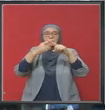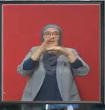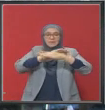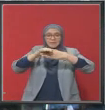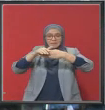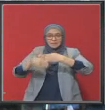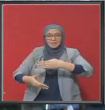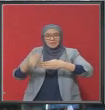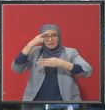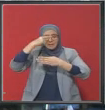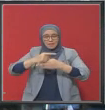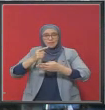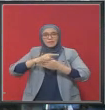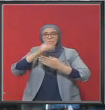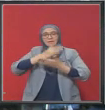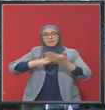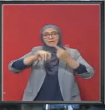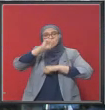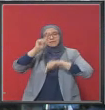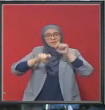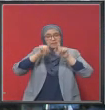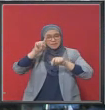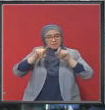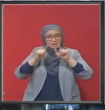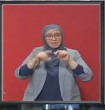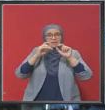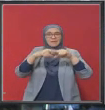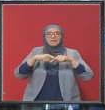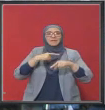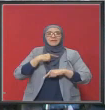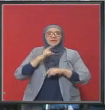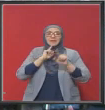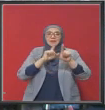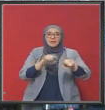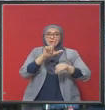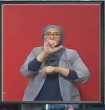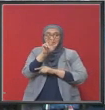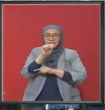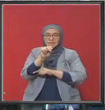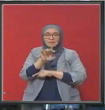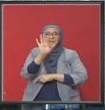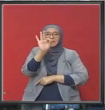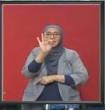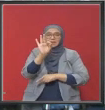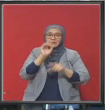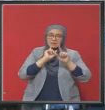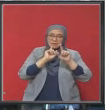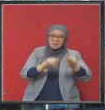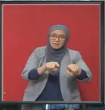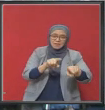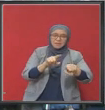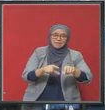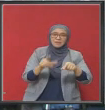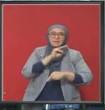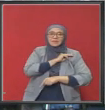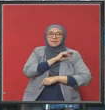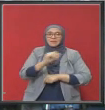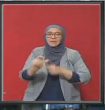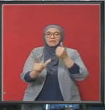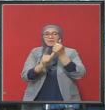akreditasi pembelajaran bahasa skan pengalaman terdahulu ataupun apel Datuk yang di petul